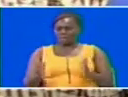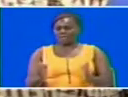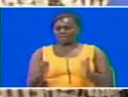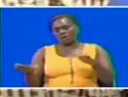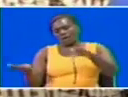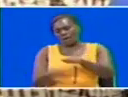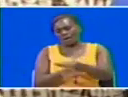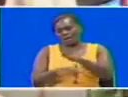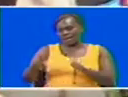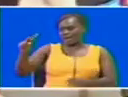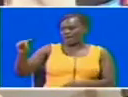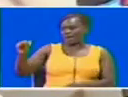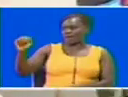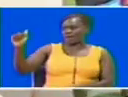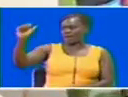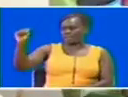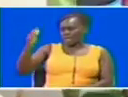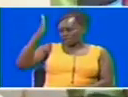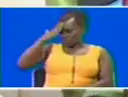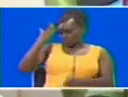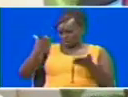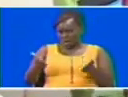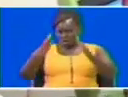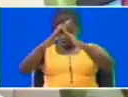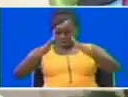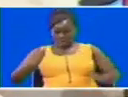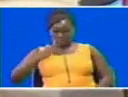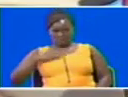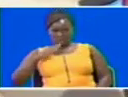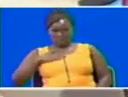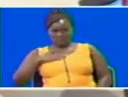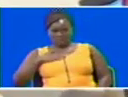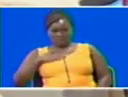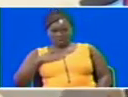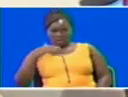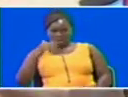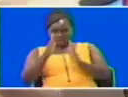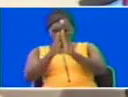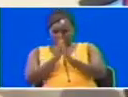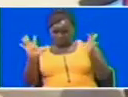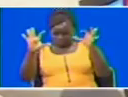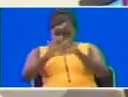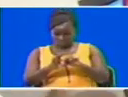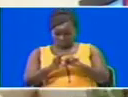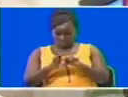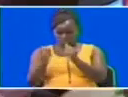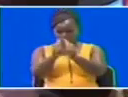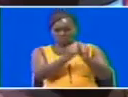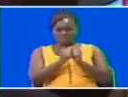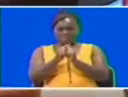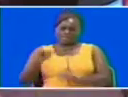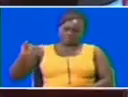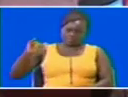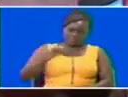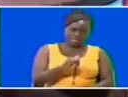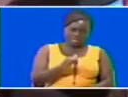the NASA coalition. Mujue sasa nyumba yetu inaomba pamoja na itakaa pamoja. Na tutaendelea